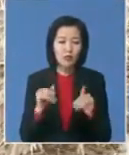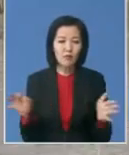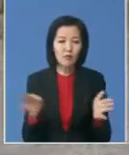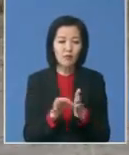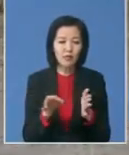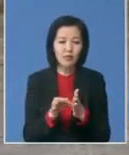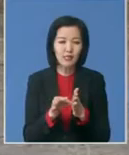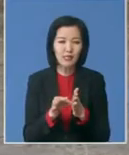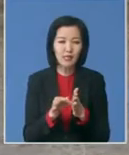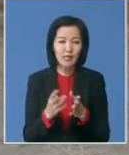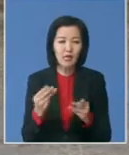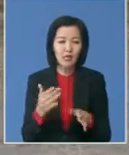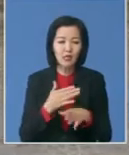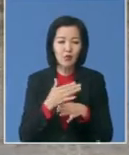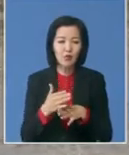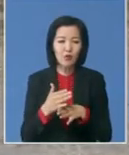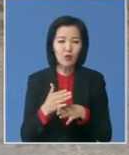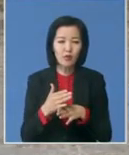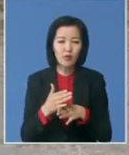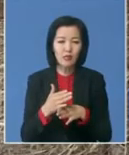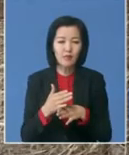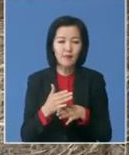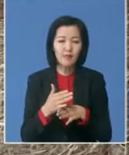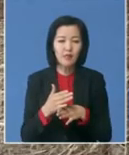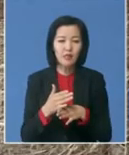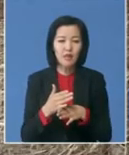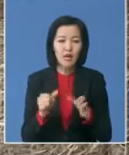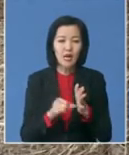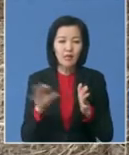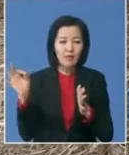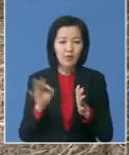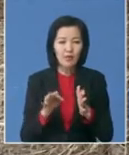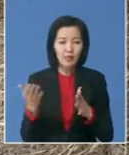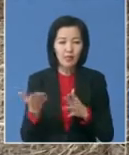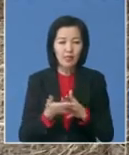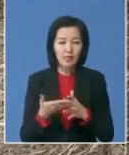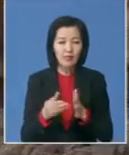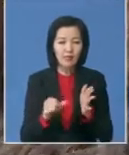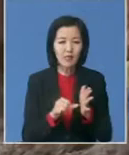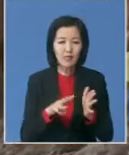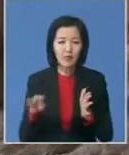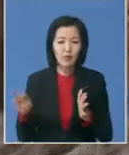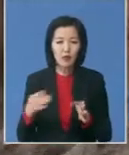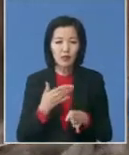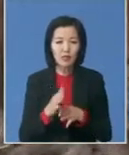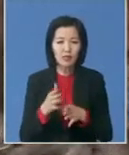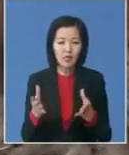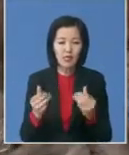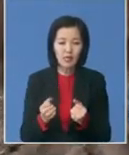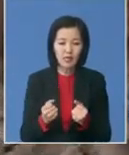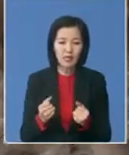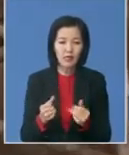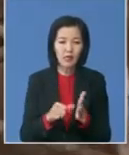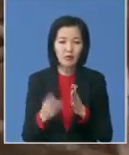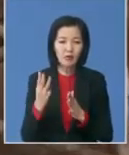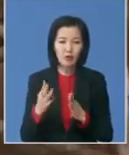ауыл шаруашылығын қаржылай қолдау қоры акционерлік қоғамының қолдауымен 6% жеңілдіктігі бар 6 миллион теңге несие алған. Ол қаржыға